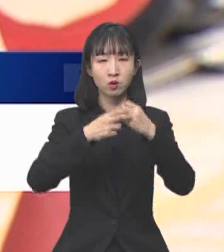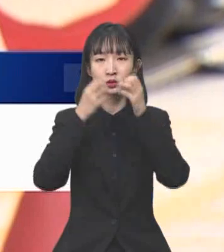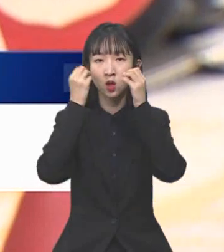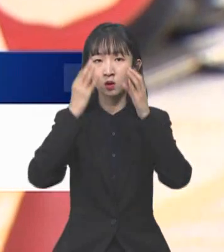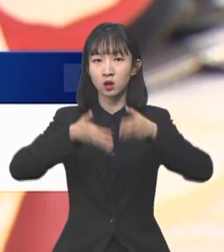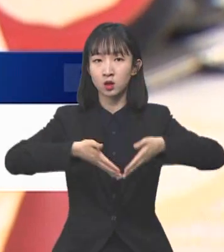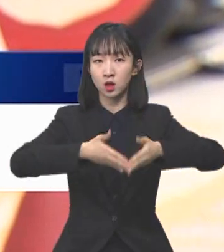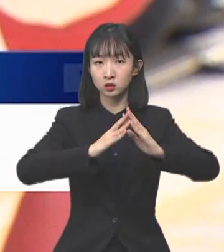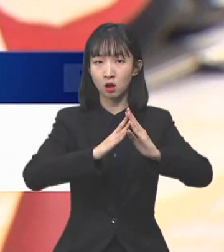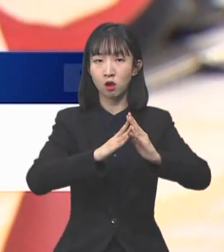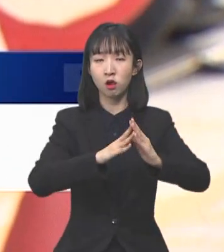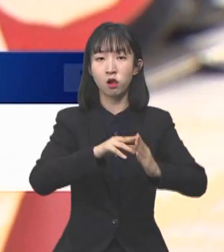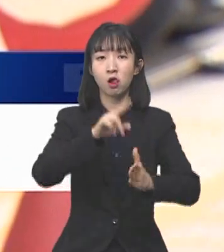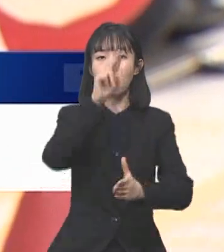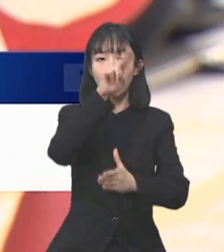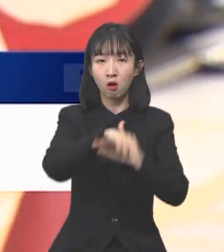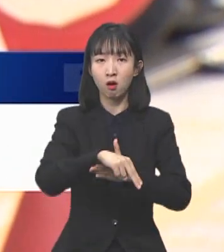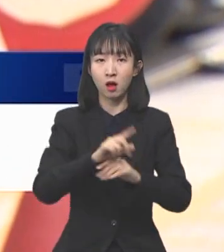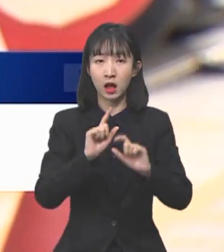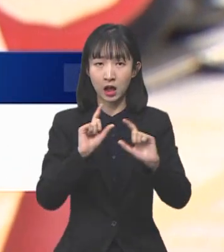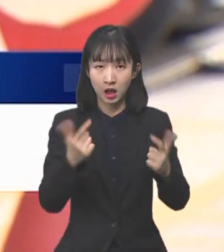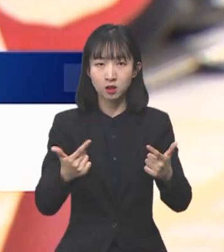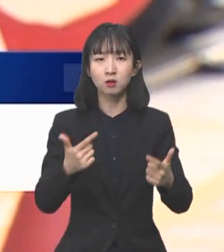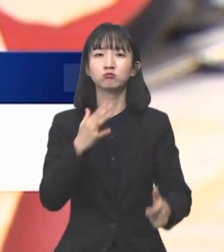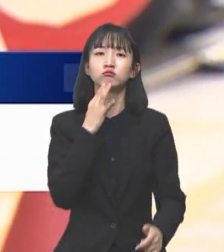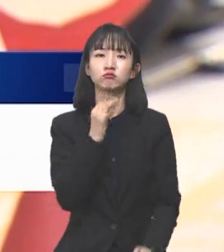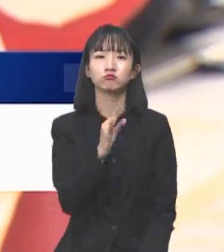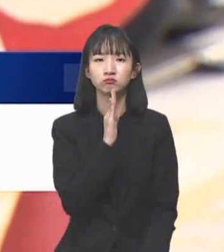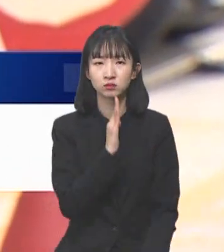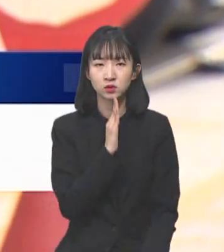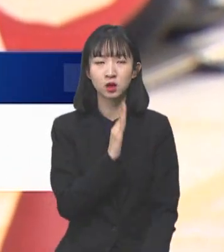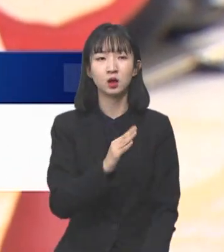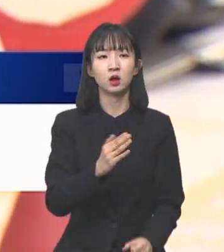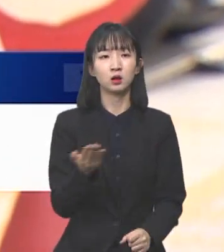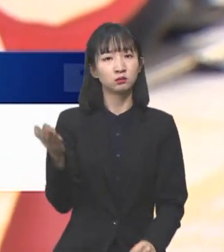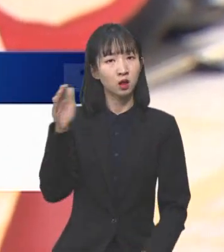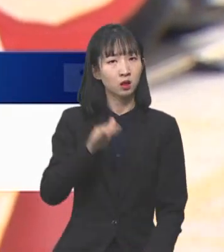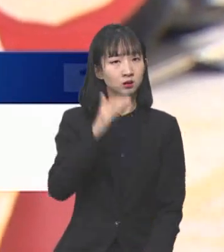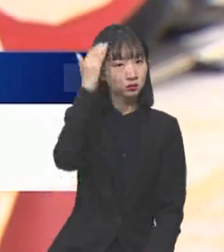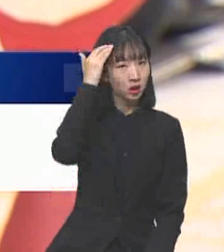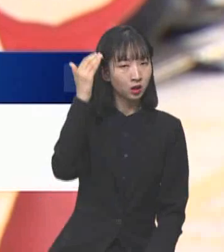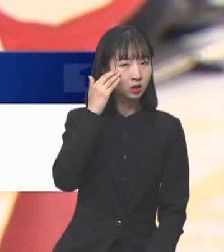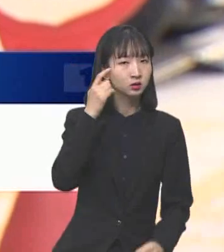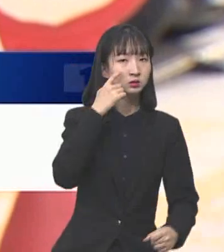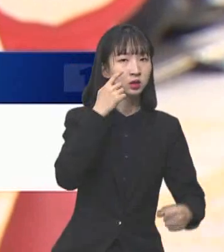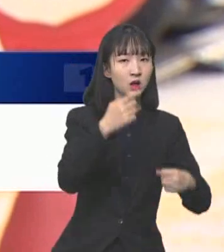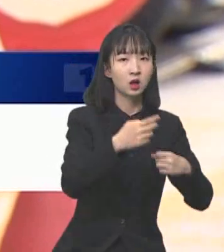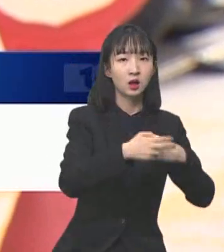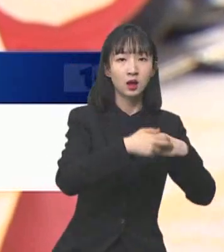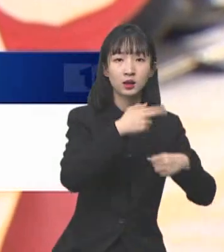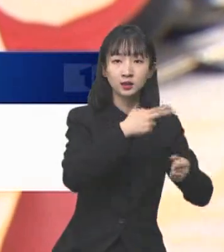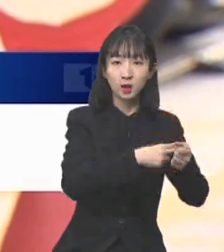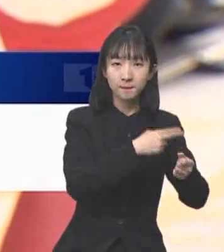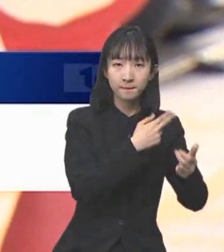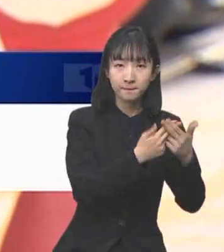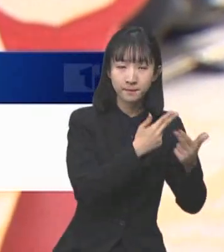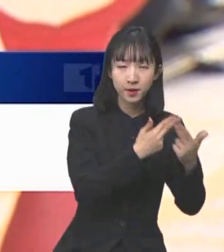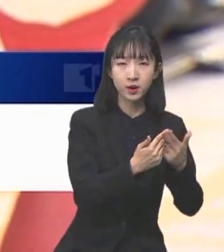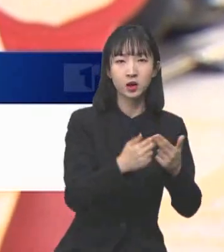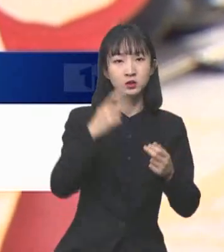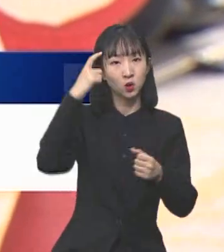결정은 당연한 것이며 맨 응사 염려 야 해당 점심 병헌은 건 상